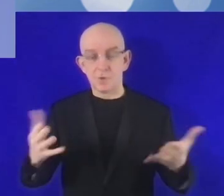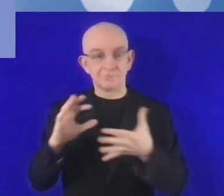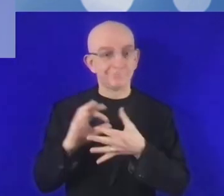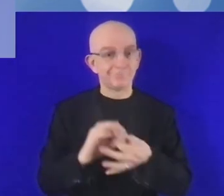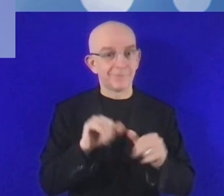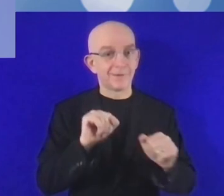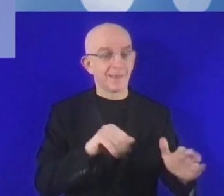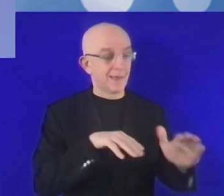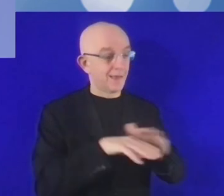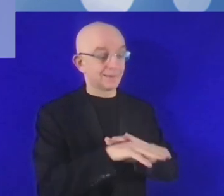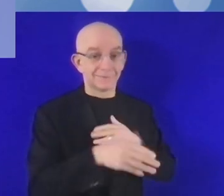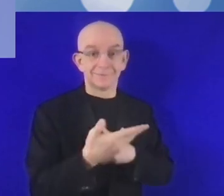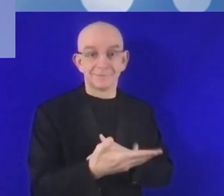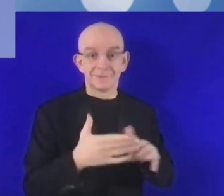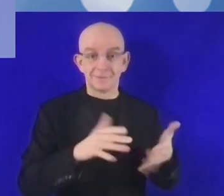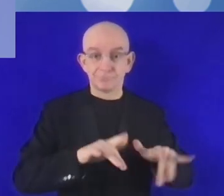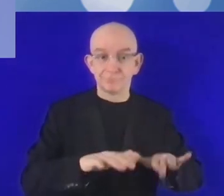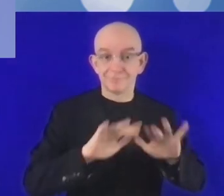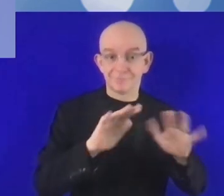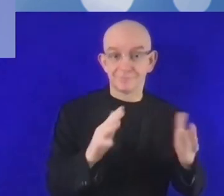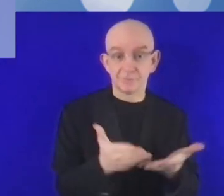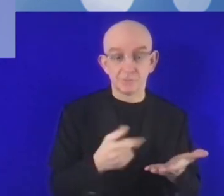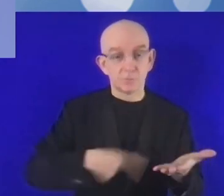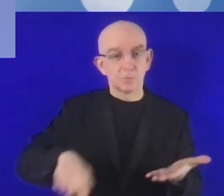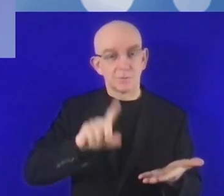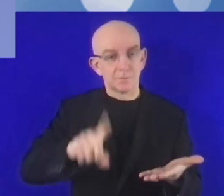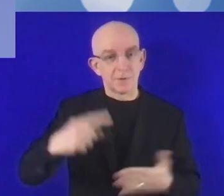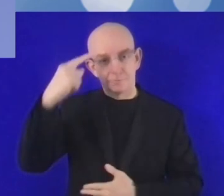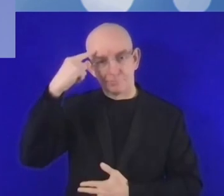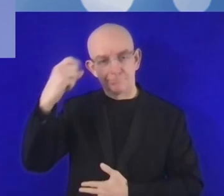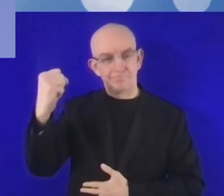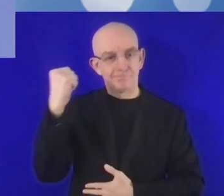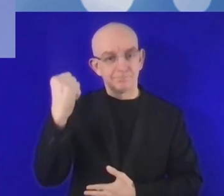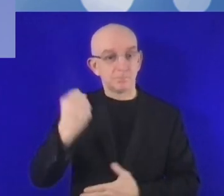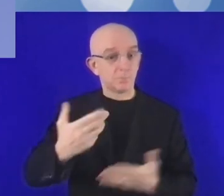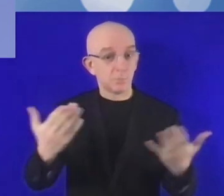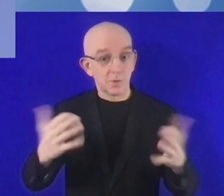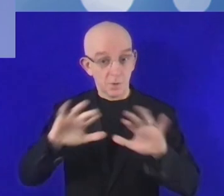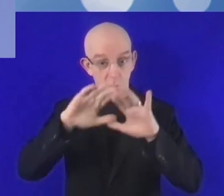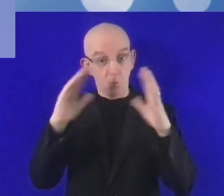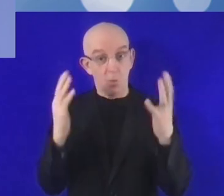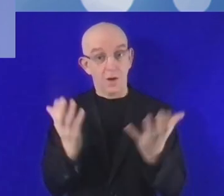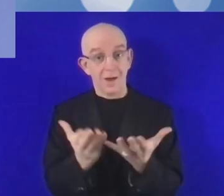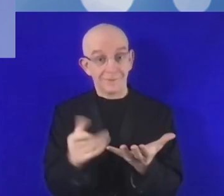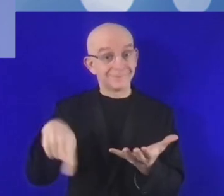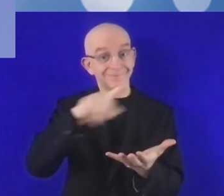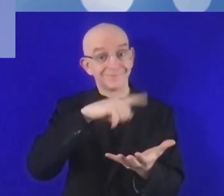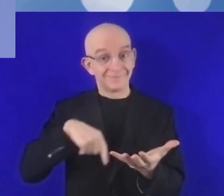также обсуждать горизонтальные вопросы, касающиеся доступа в интернет, потому что следует помнить,